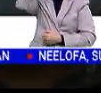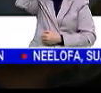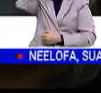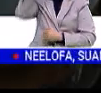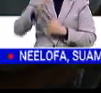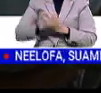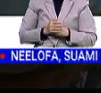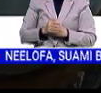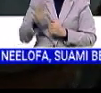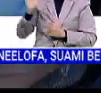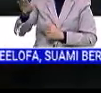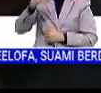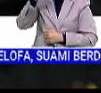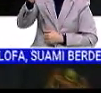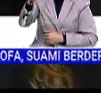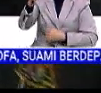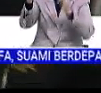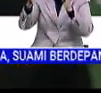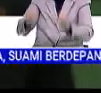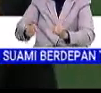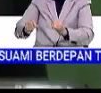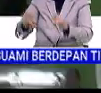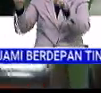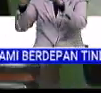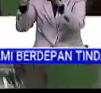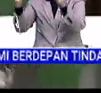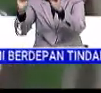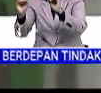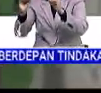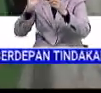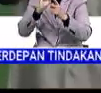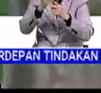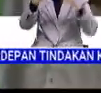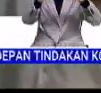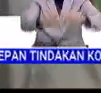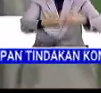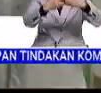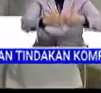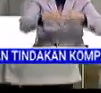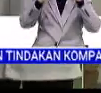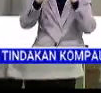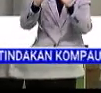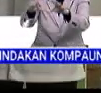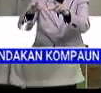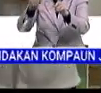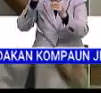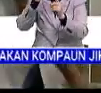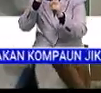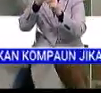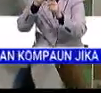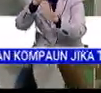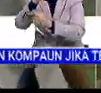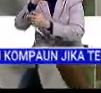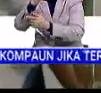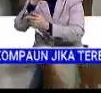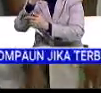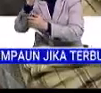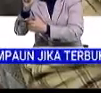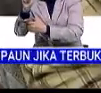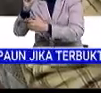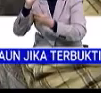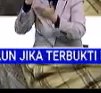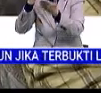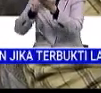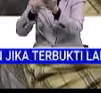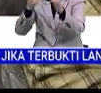Kelantan. Jelas beliau lagi, individu yang tidak berlesen atau pengilang yang menyerahkan sisa buangan kepada ejen tidak berlesen bakal dikenakan